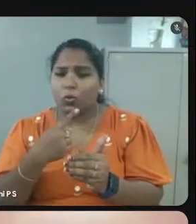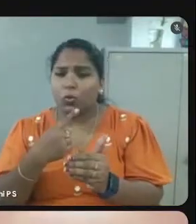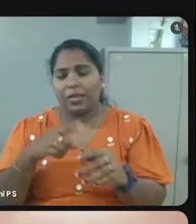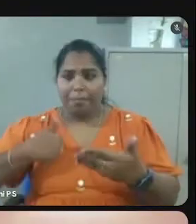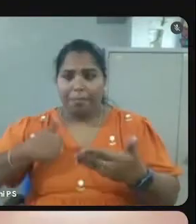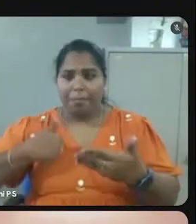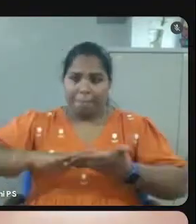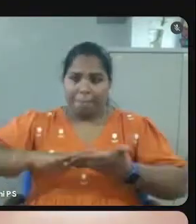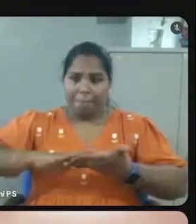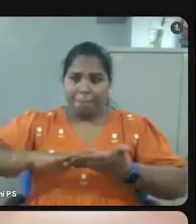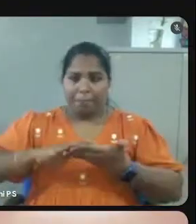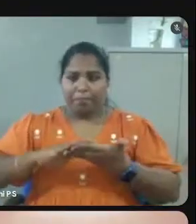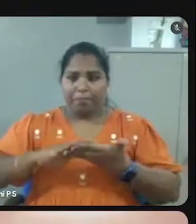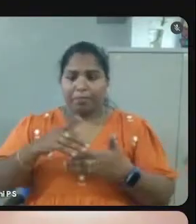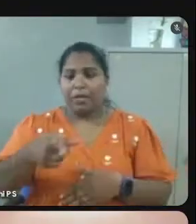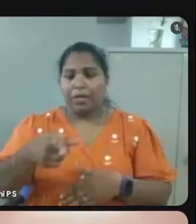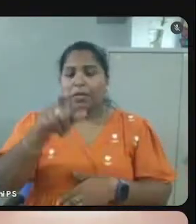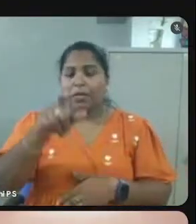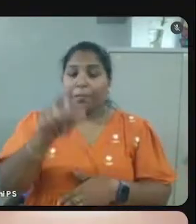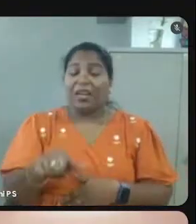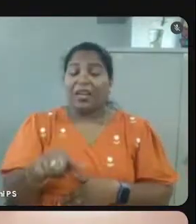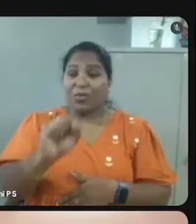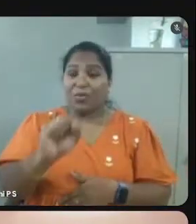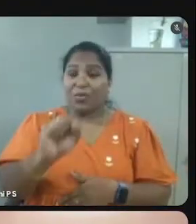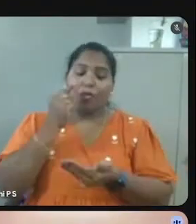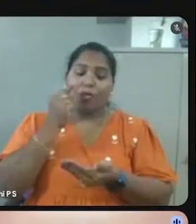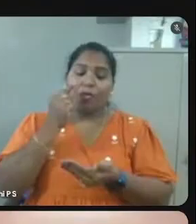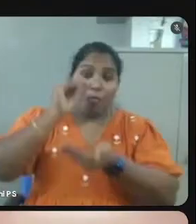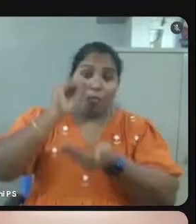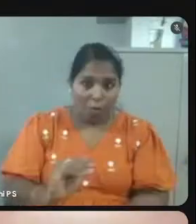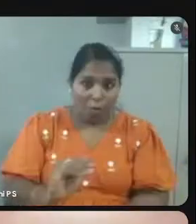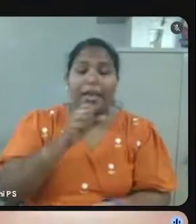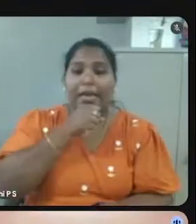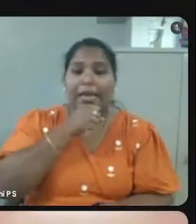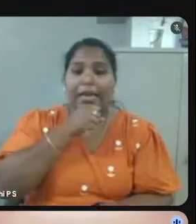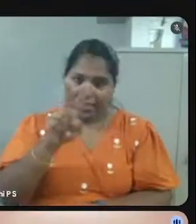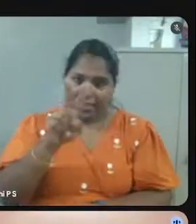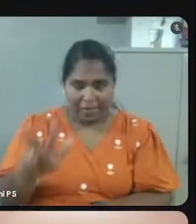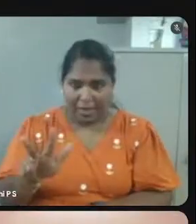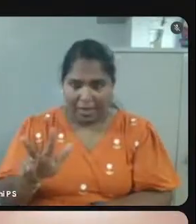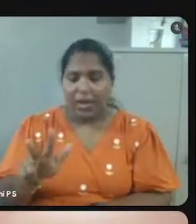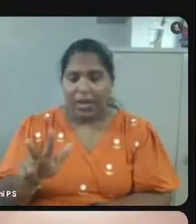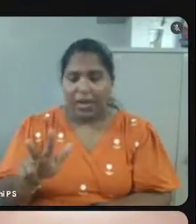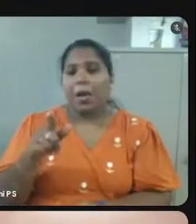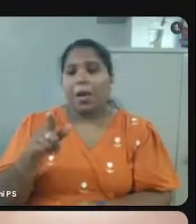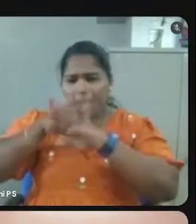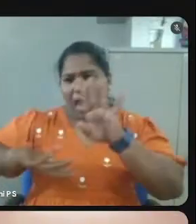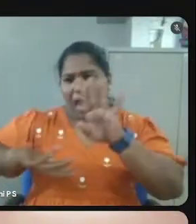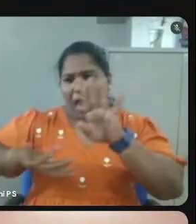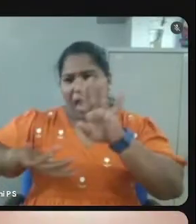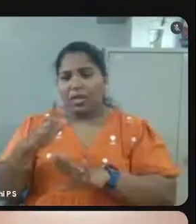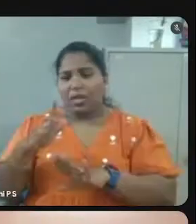കല്യാണത്തിന്റെ ഞാനൊരു 28 വയസ്സുള്ള കുട്ടിയുടെ പേരന്റ് ആണ്, ആൺകുട്ടിയുടെ. അപ്പോ അതിന് ഞാനിങ്ങനെ വിചാരിക്കുന്നുണ്ട്,